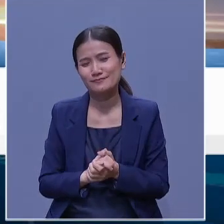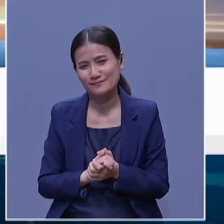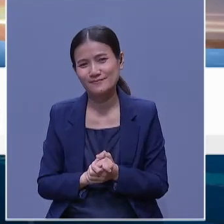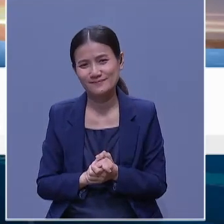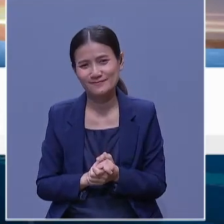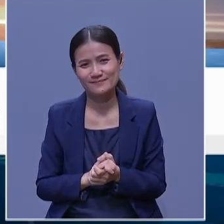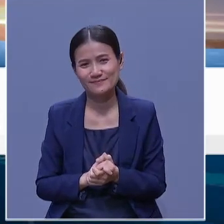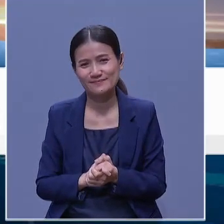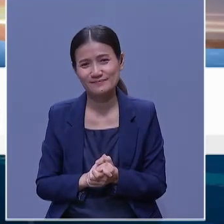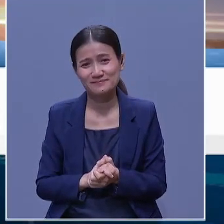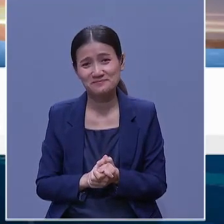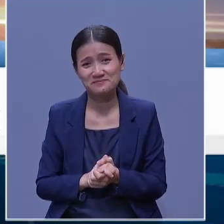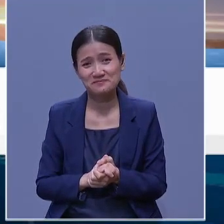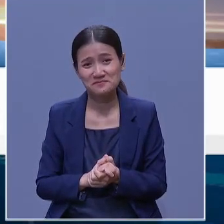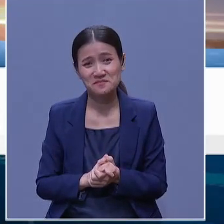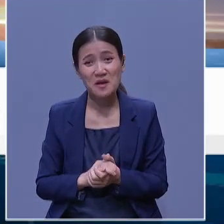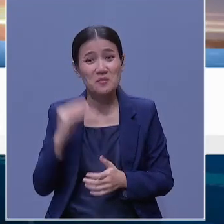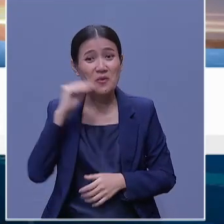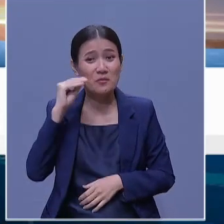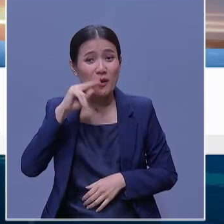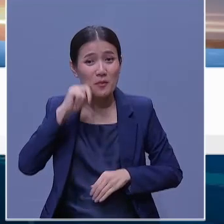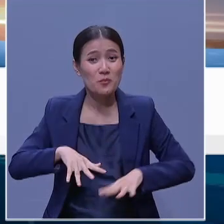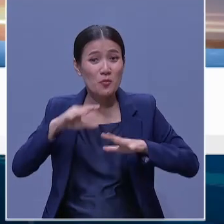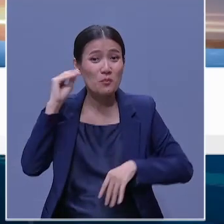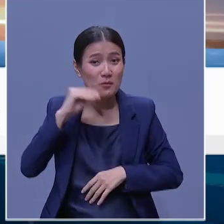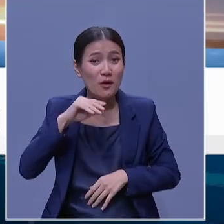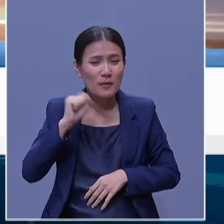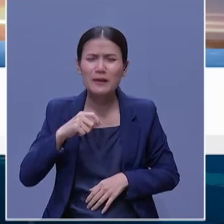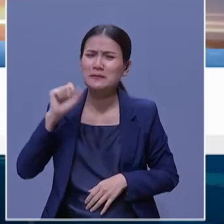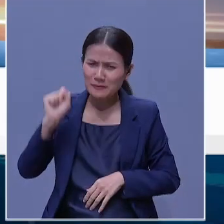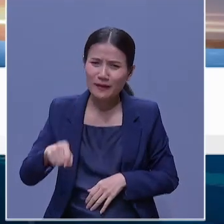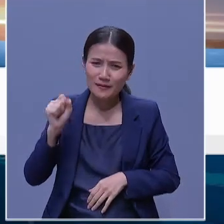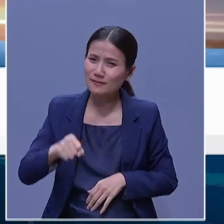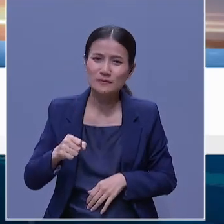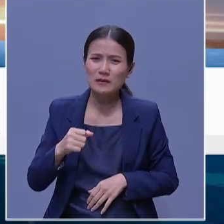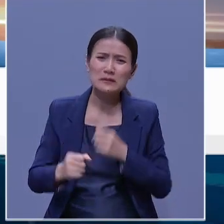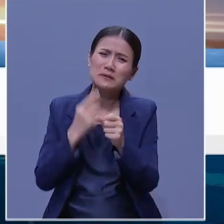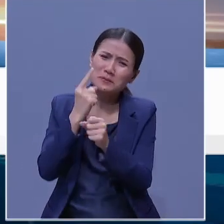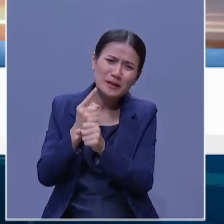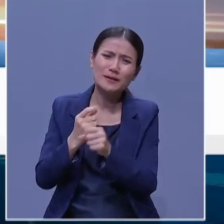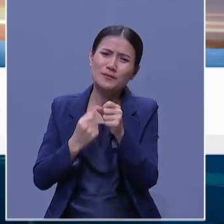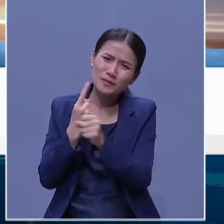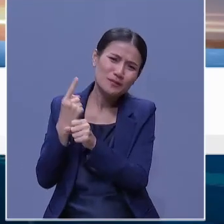ก็มันเจออุปสรรคบ่อยหรือยังไงครับเนี่ย ใช่ครับเจออุปสรรคบ่อยครับทุกปีพี่